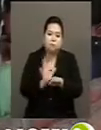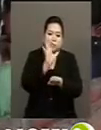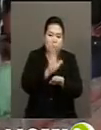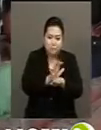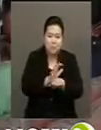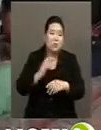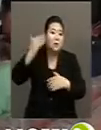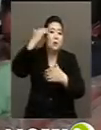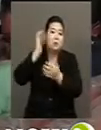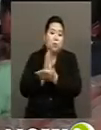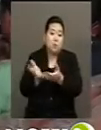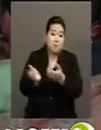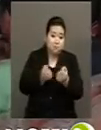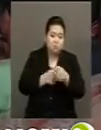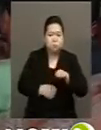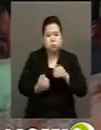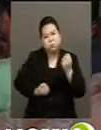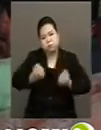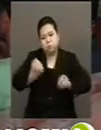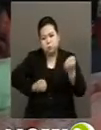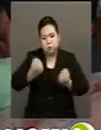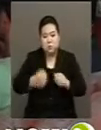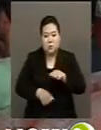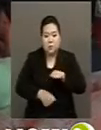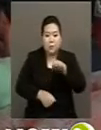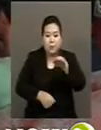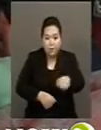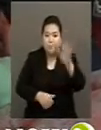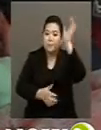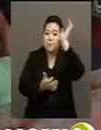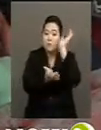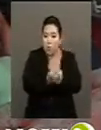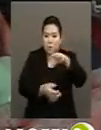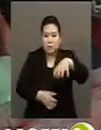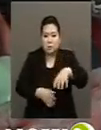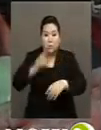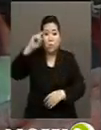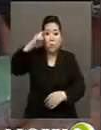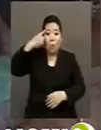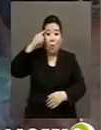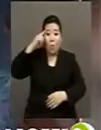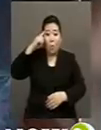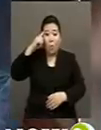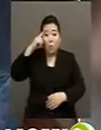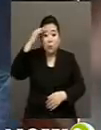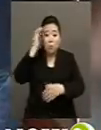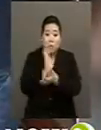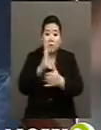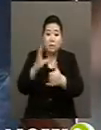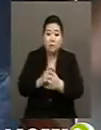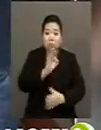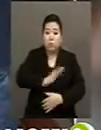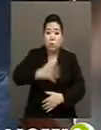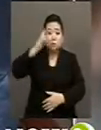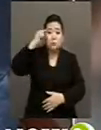อตำรวจรับตัวมาเสร็จก็ขับรถไปที่สถานีตำรวจทั้งหมดเนี่ยยังไม่รู้ตัวเลยว่าถูกจับกุมตัวแล้วน